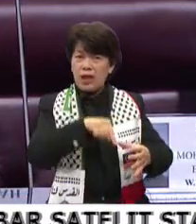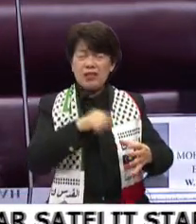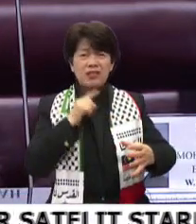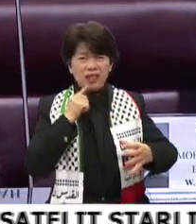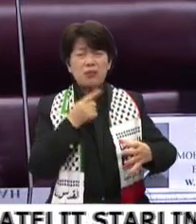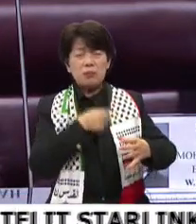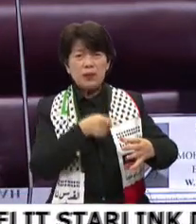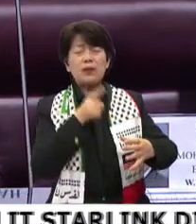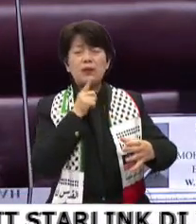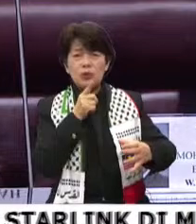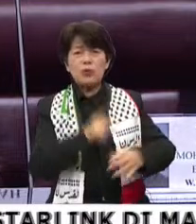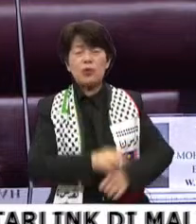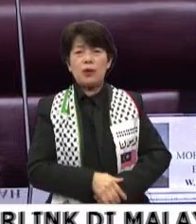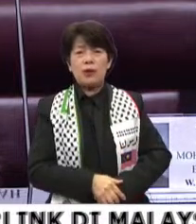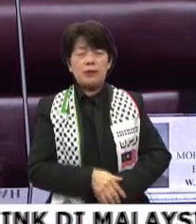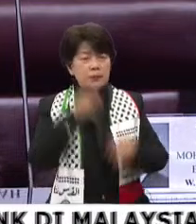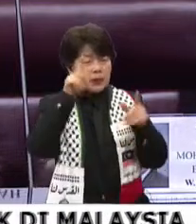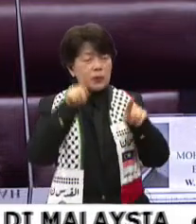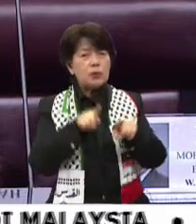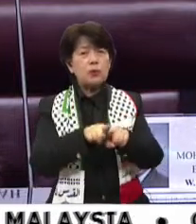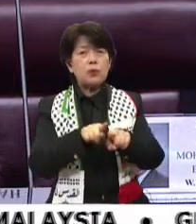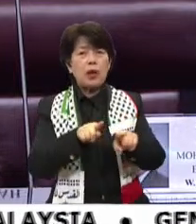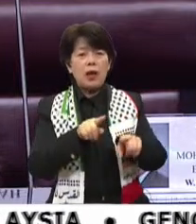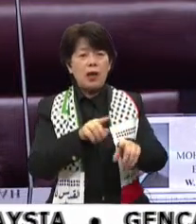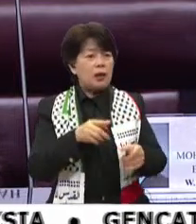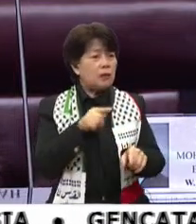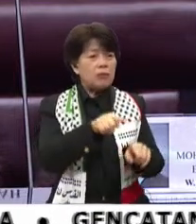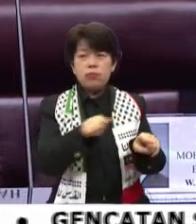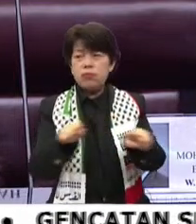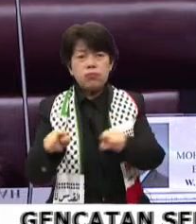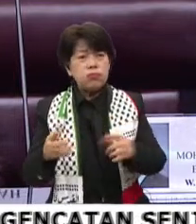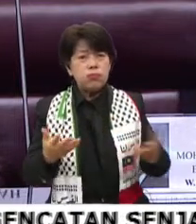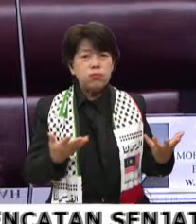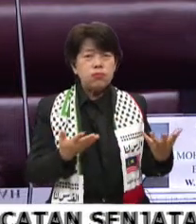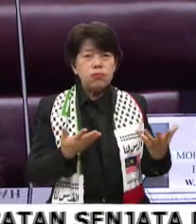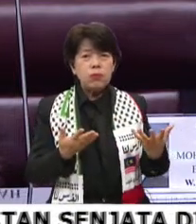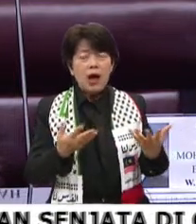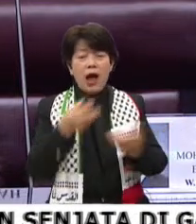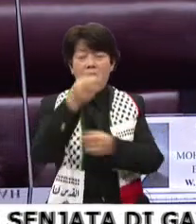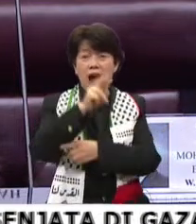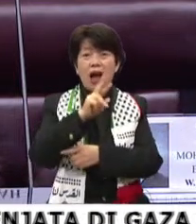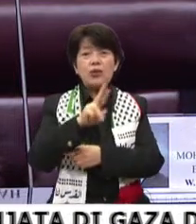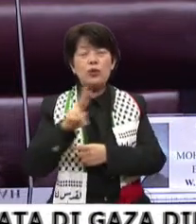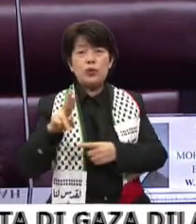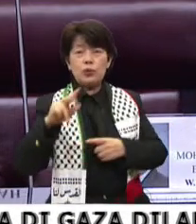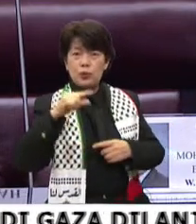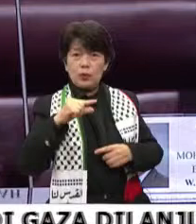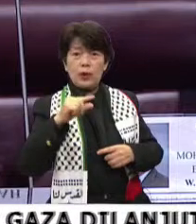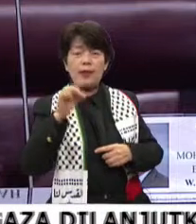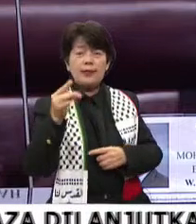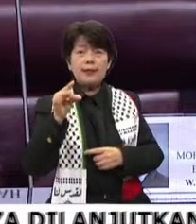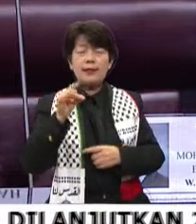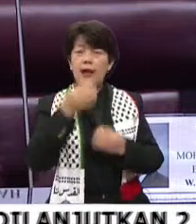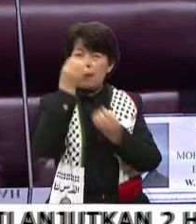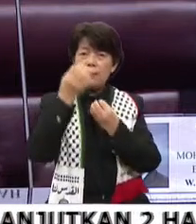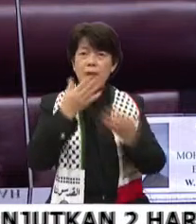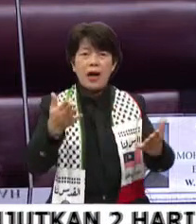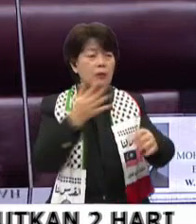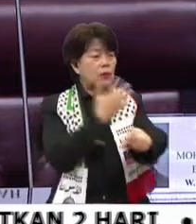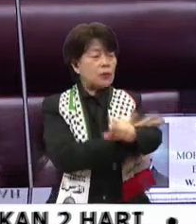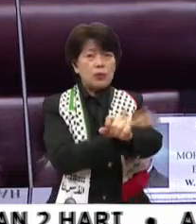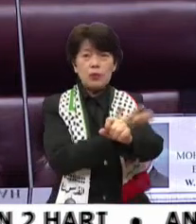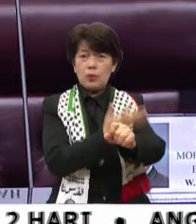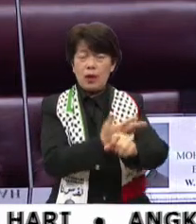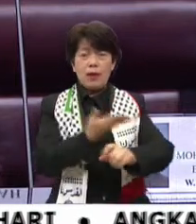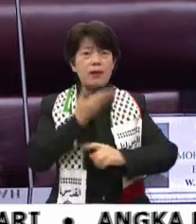Adakah menteri bersetuju bahawa sesiapa yang tidak bersetuju dengan R eg18 adalah pemusnah generasi